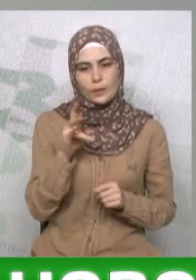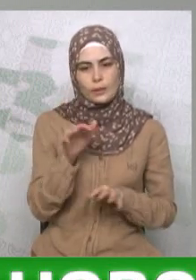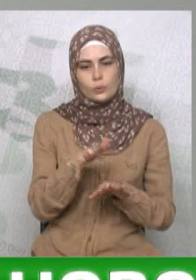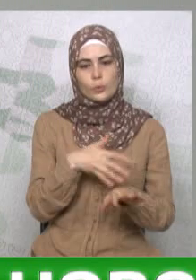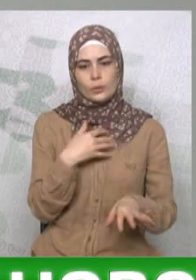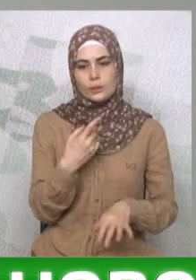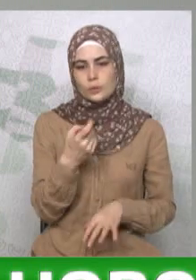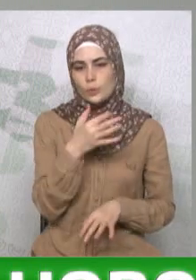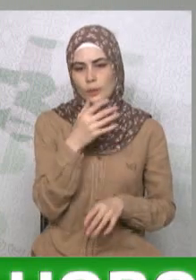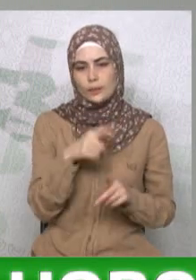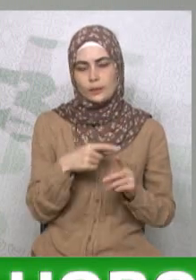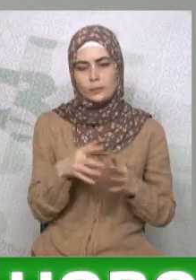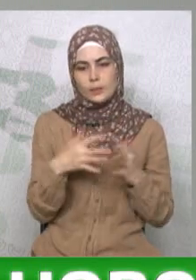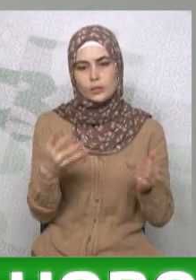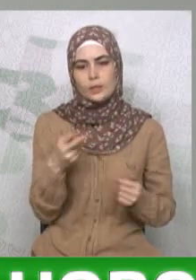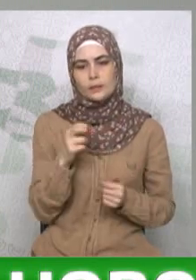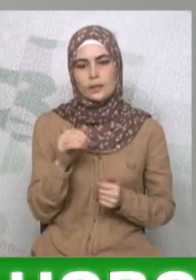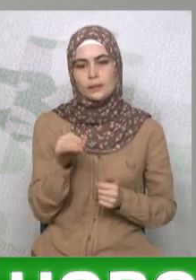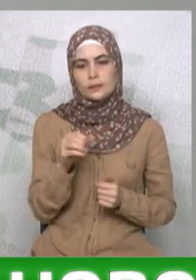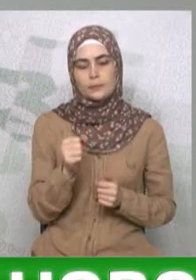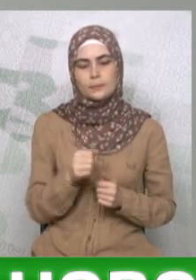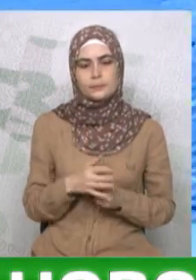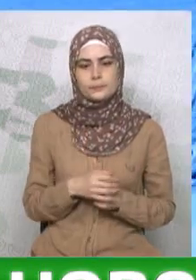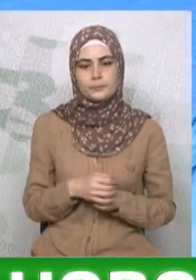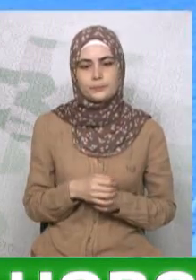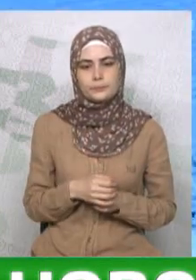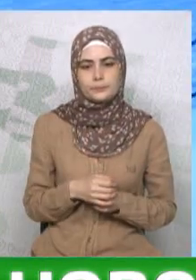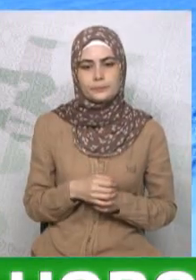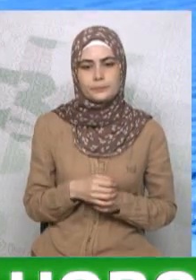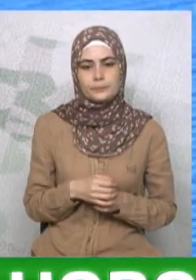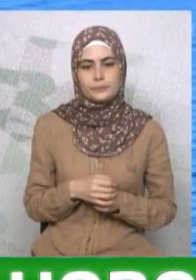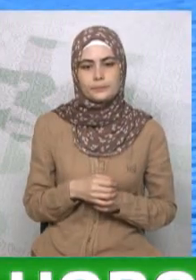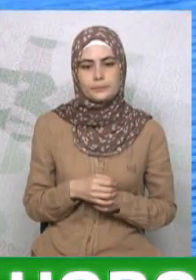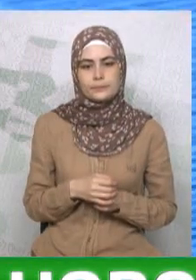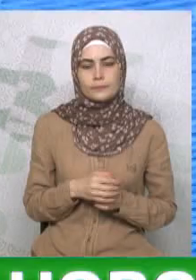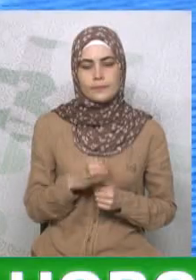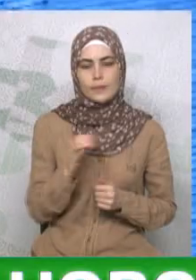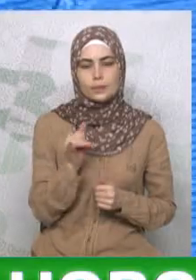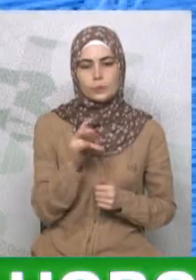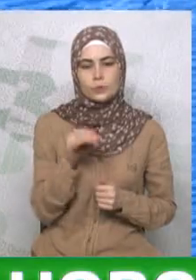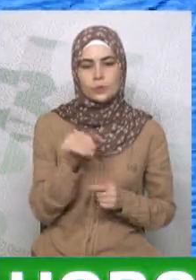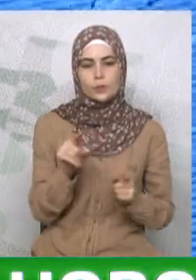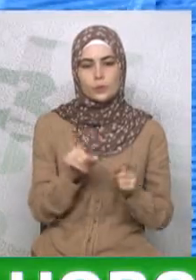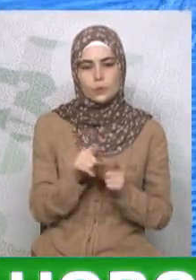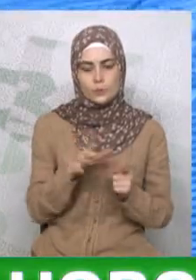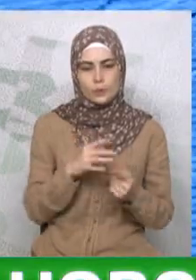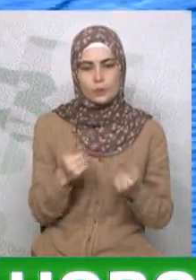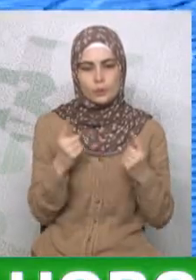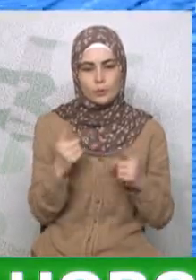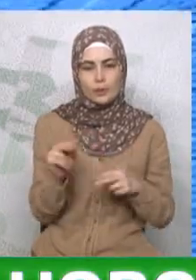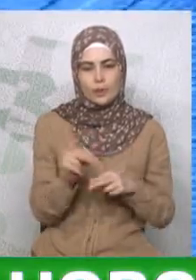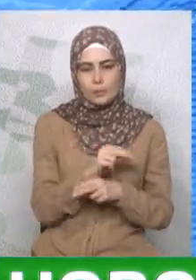100 лет — это очень большая дата. Раз мы заговорили про Сумжу, там тоже была реконструкция, масштабная реконструкция Дома